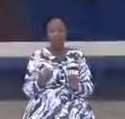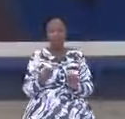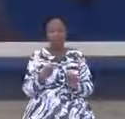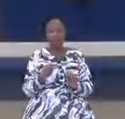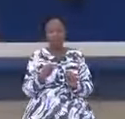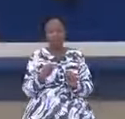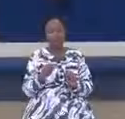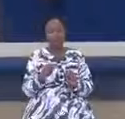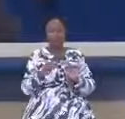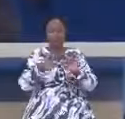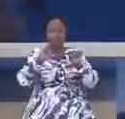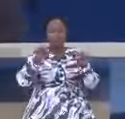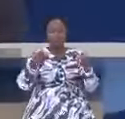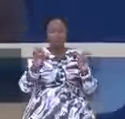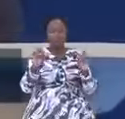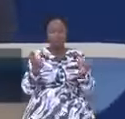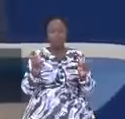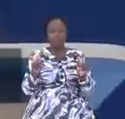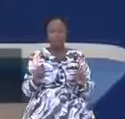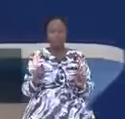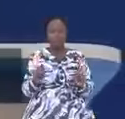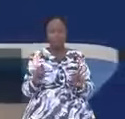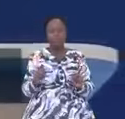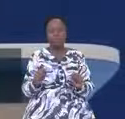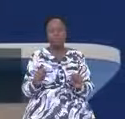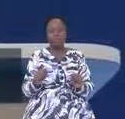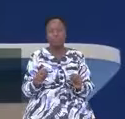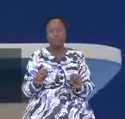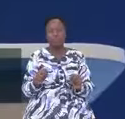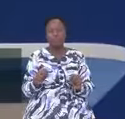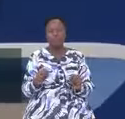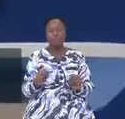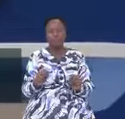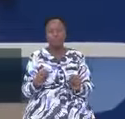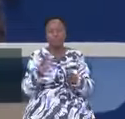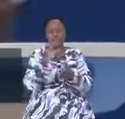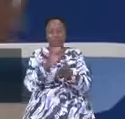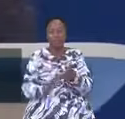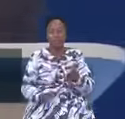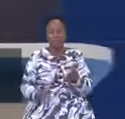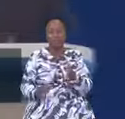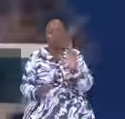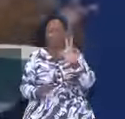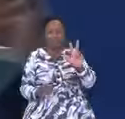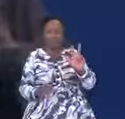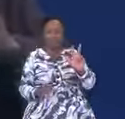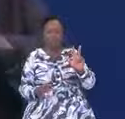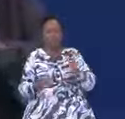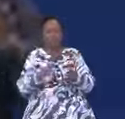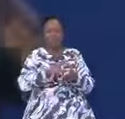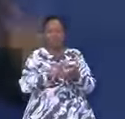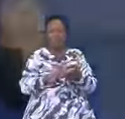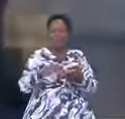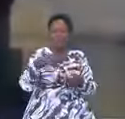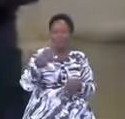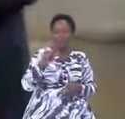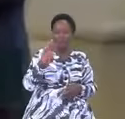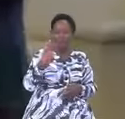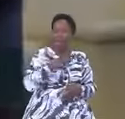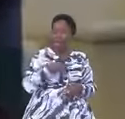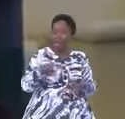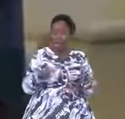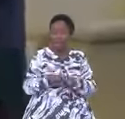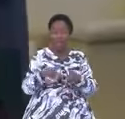lisons ici le verset 14 jan 3 verset 14 comme moïse et le vent le